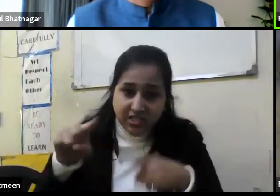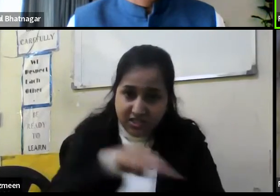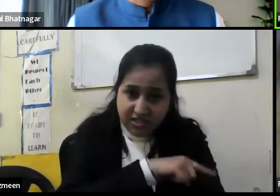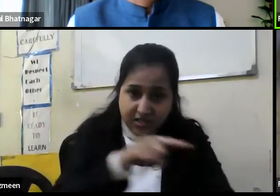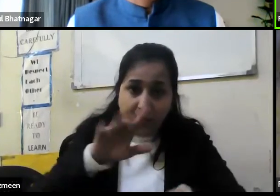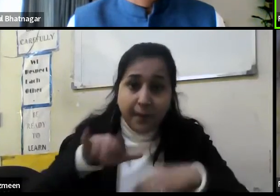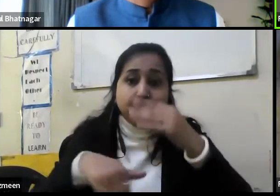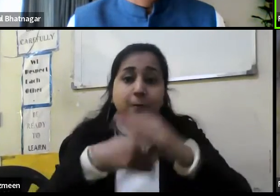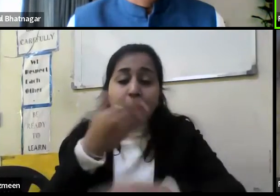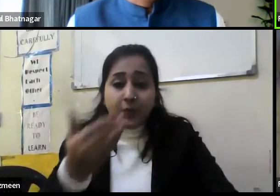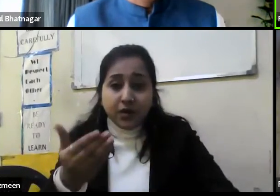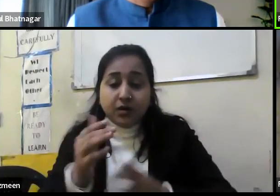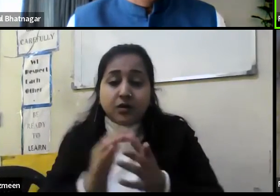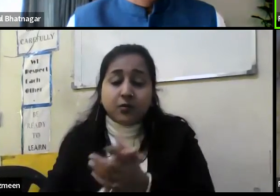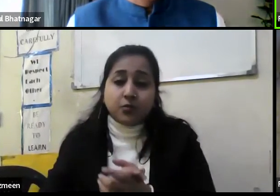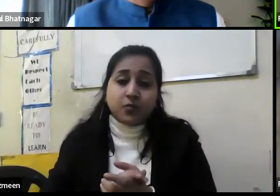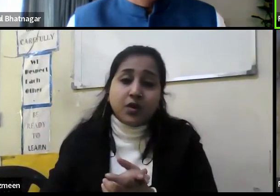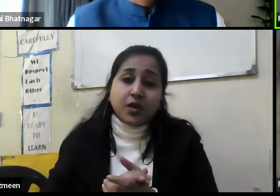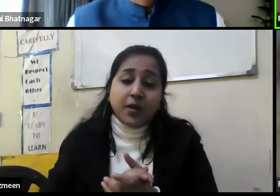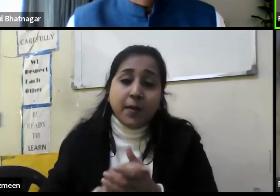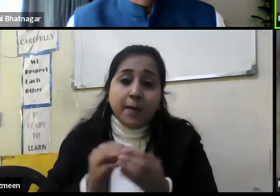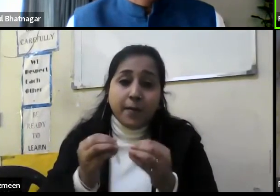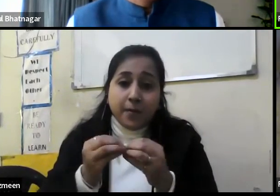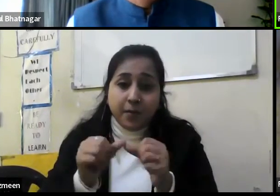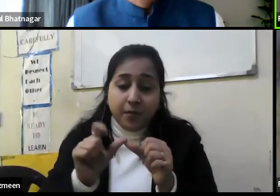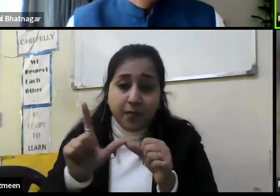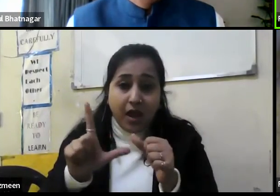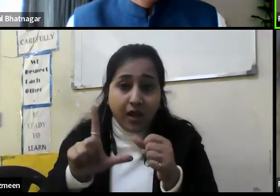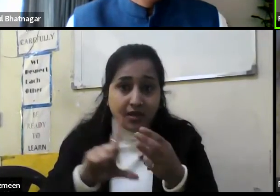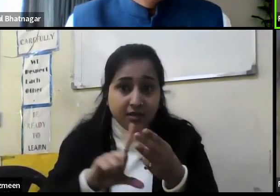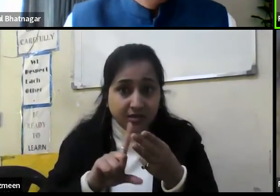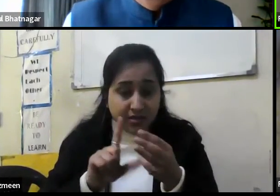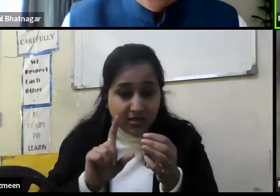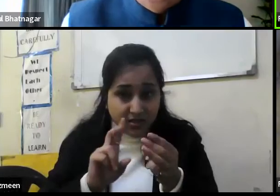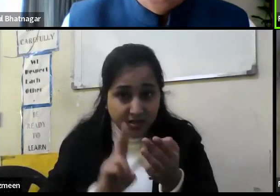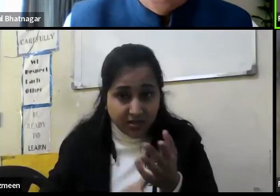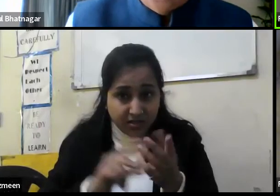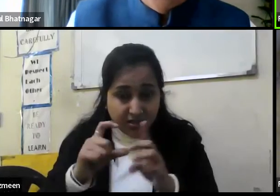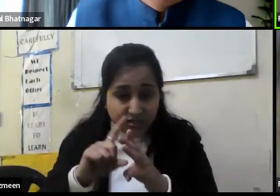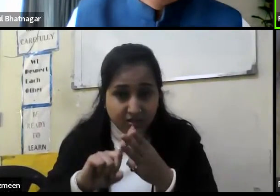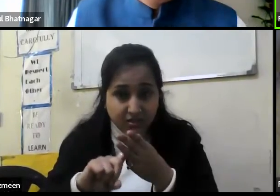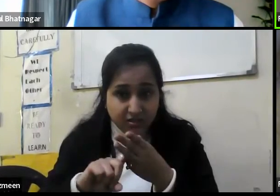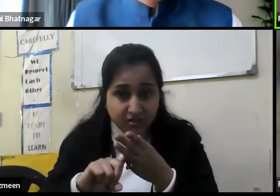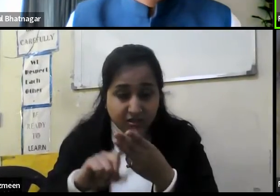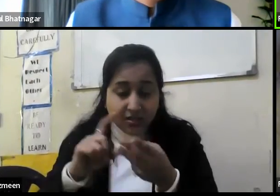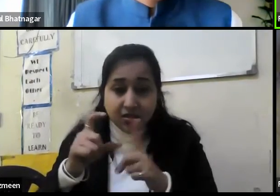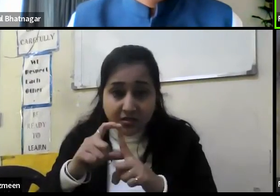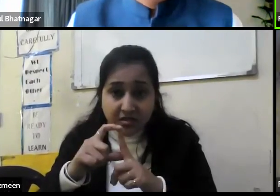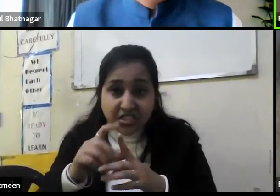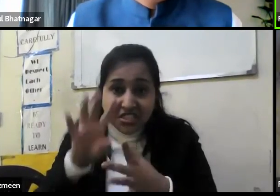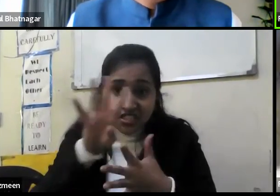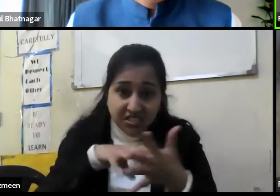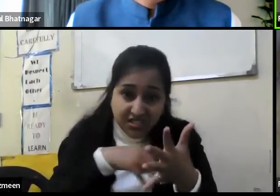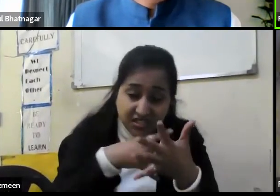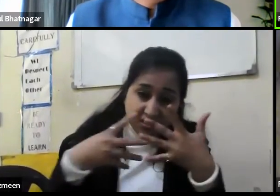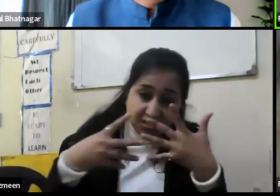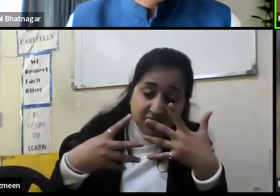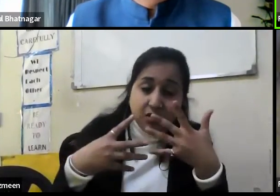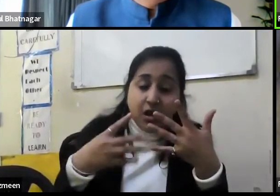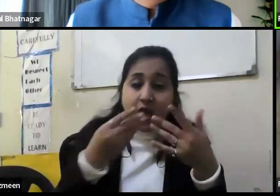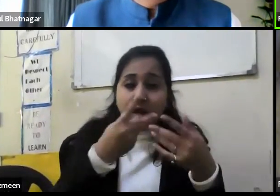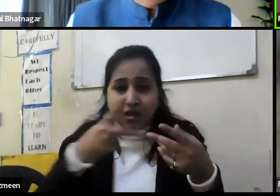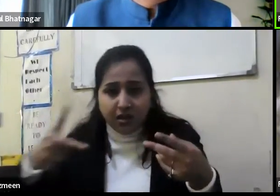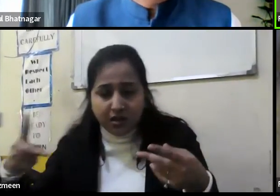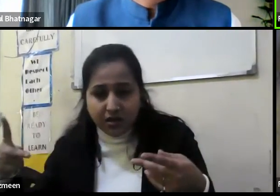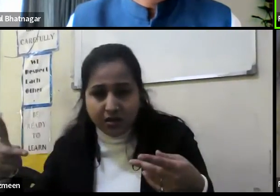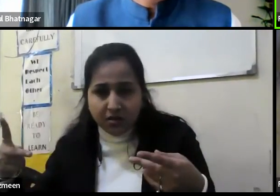बाद बैलेंस शीट फाइनेंस वगैरह कभी पढ़ी नहीं और वो मुश्किल से सीखा। तो लॉज ऑफ फाइनेंस जो होते हैं